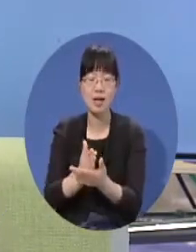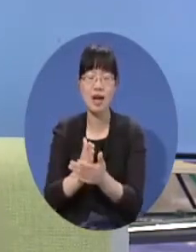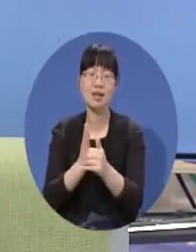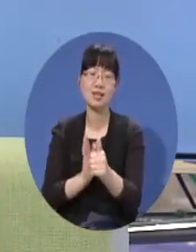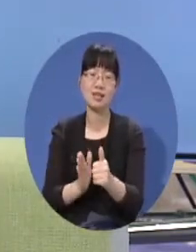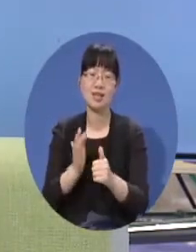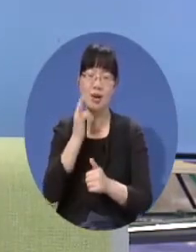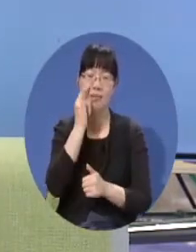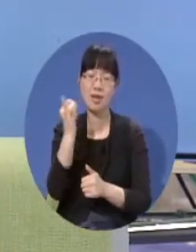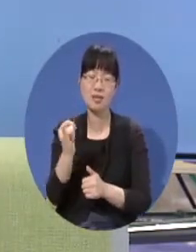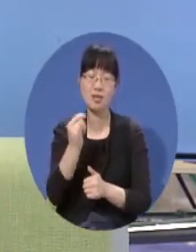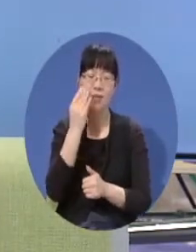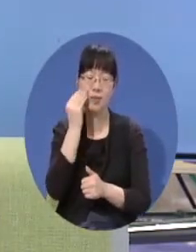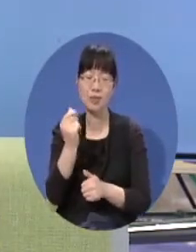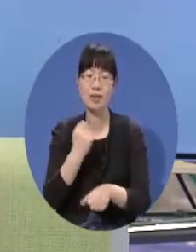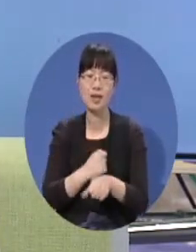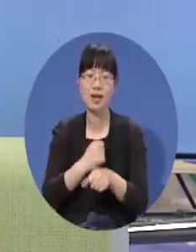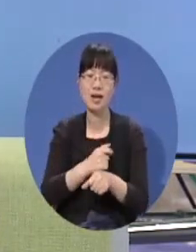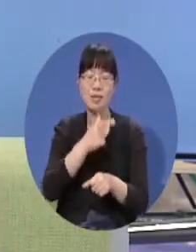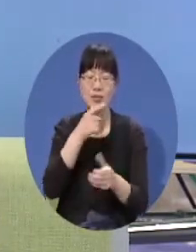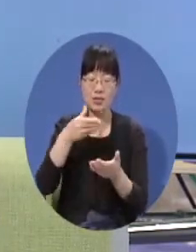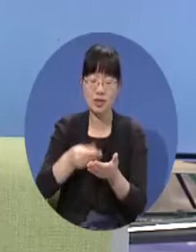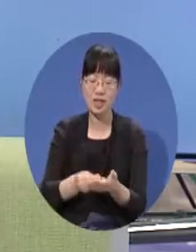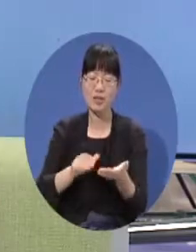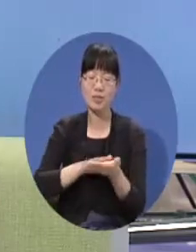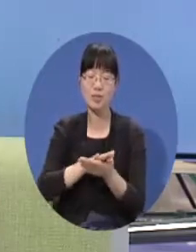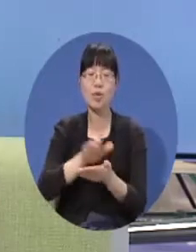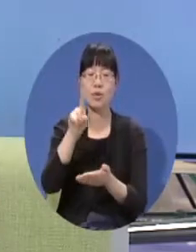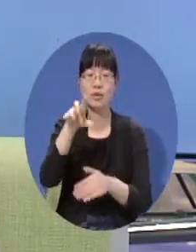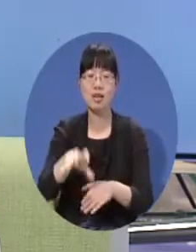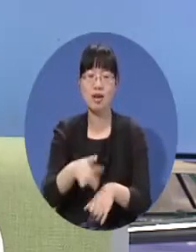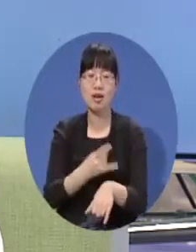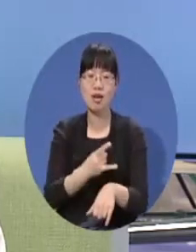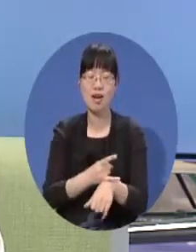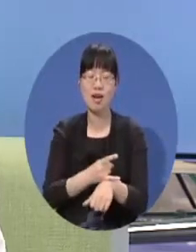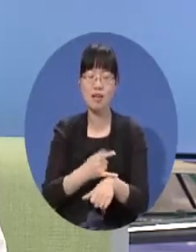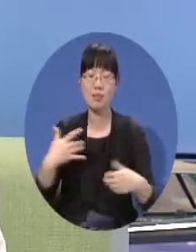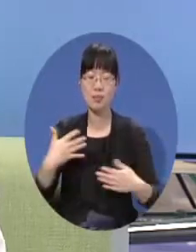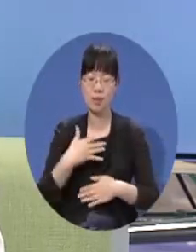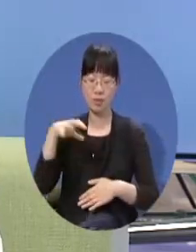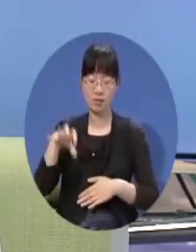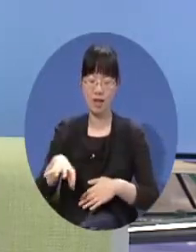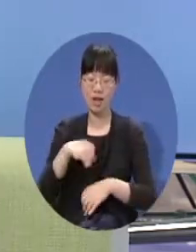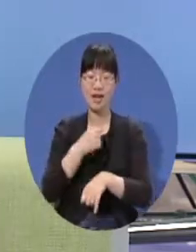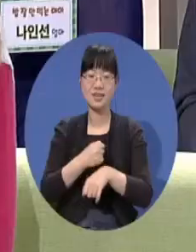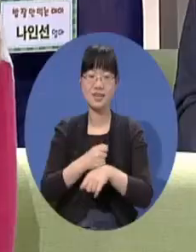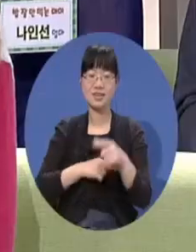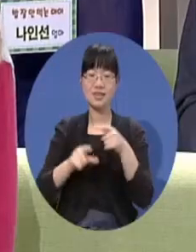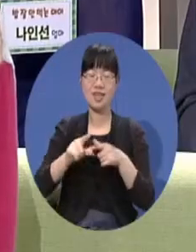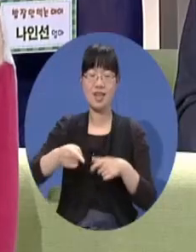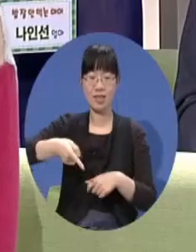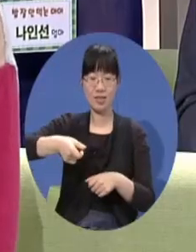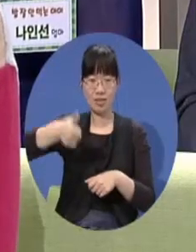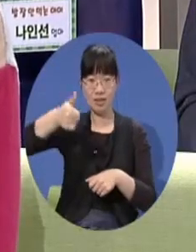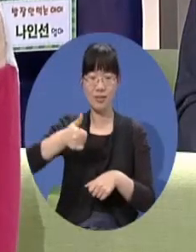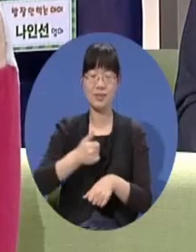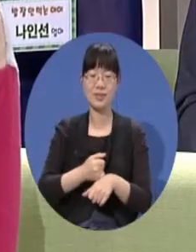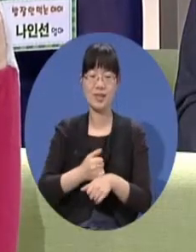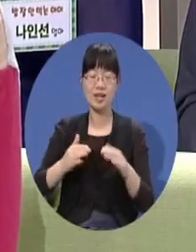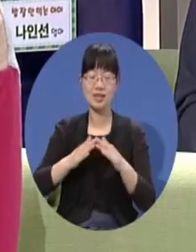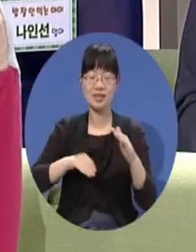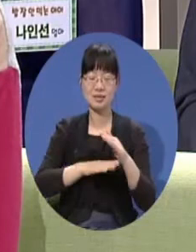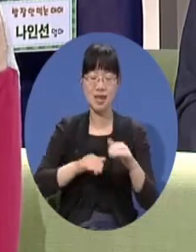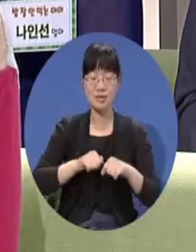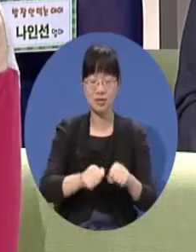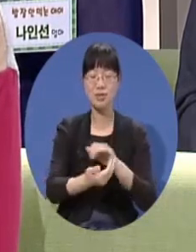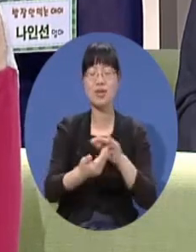말이에요. 엄마도 네. 수월하게. 자 물감 놀이 이런 건 어디서 하냐. 목욕탕에서 하는 게 네. 최고로 좋은 거예요. 네. 집안 치우기 전에